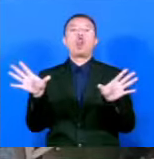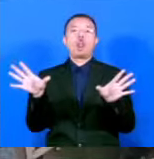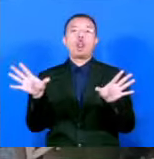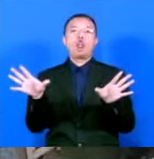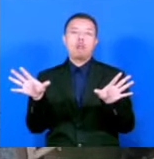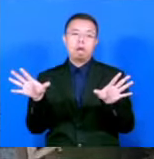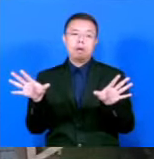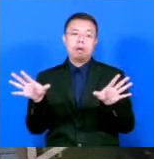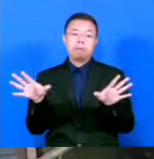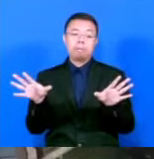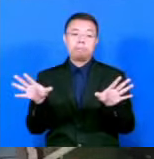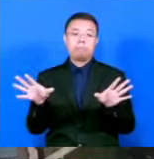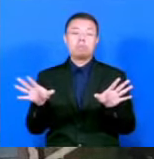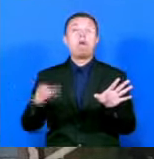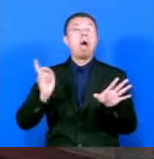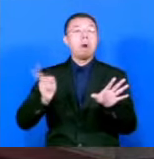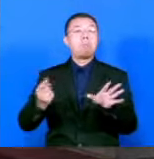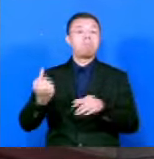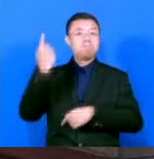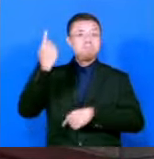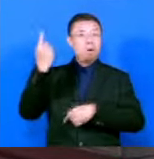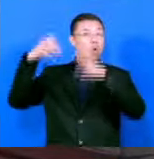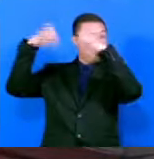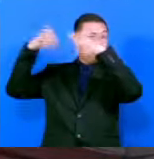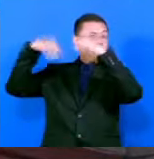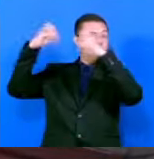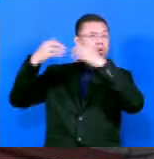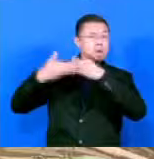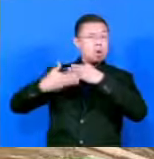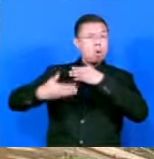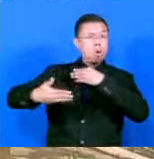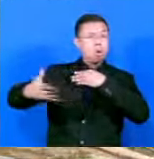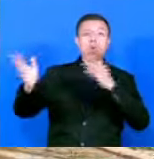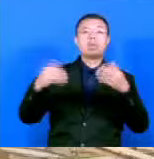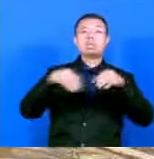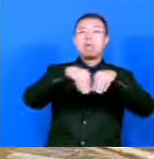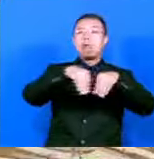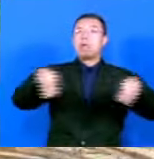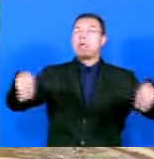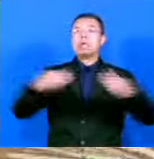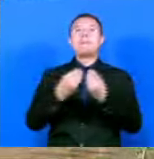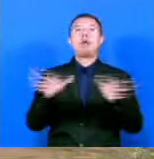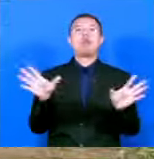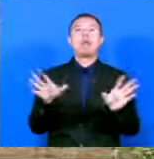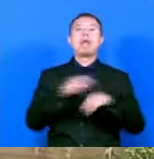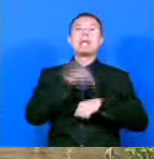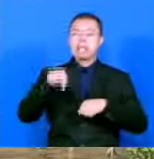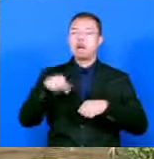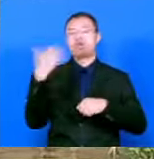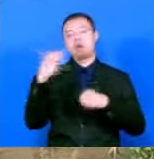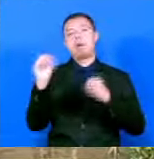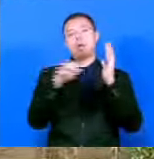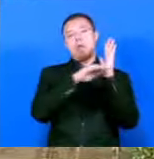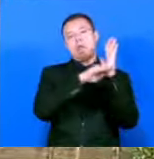Danau Rawapening setelah diguyur hujan deras. Saat ini banjir sudah mulai surut,